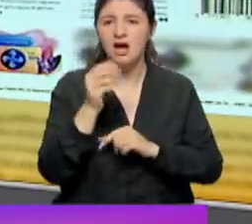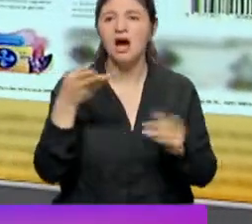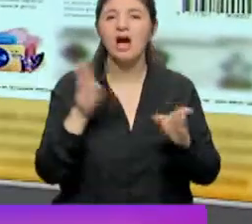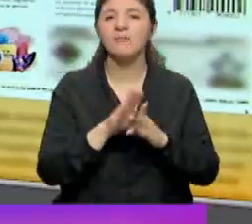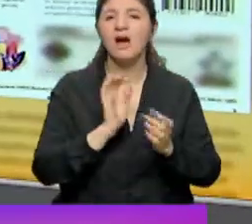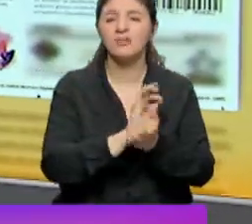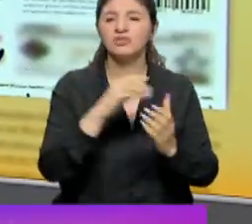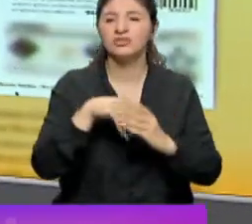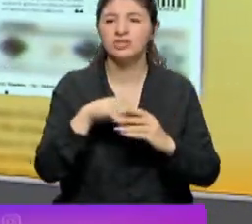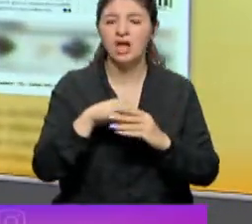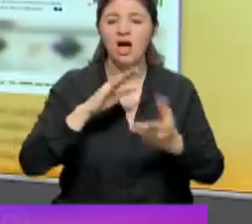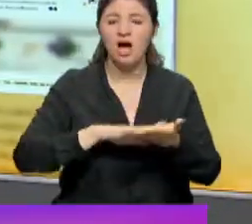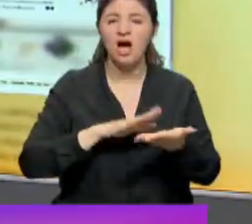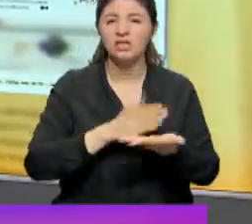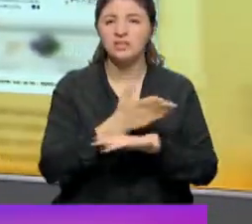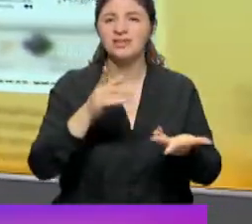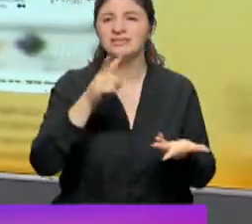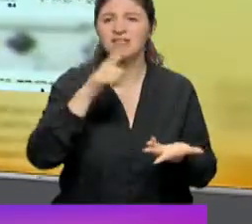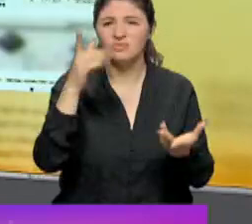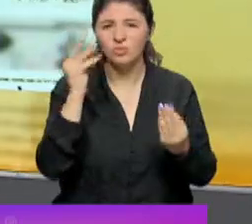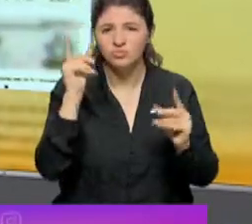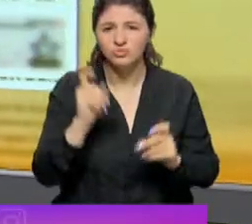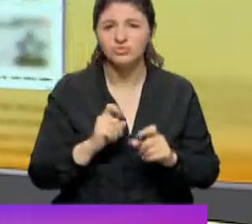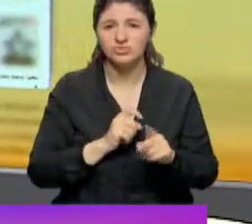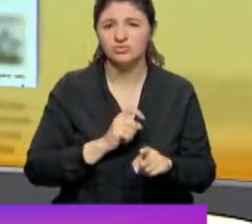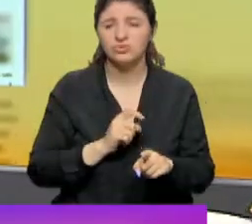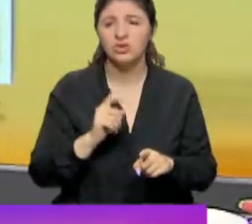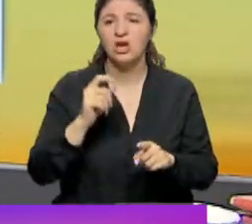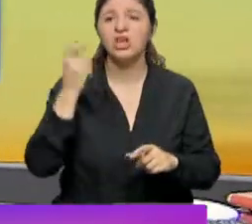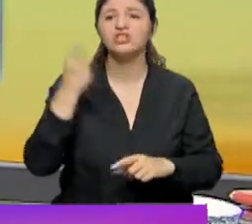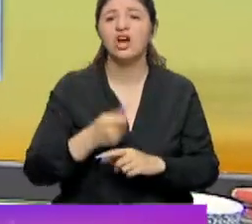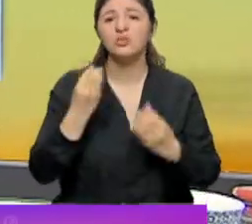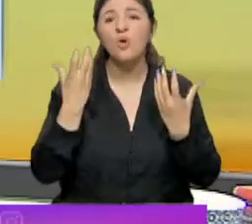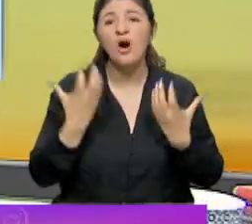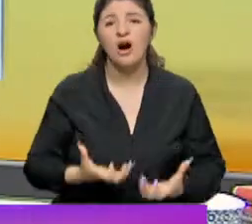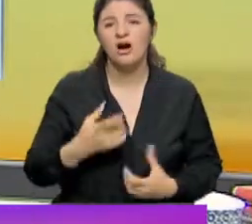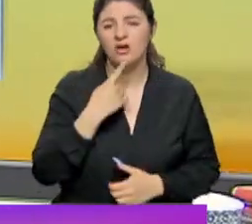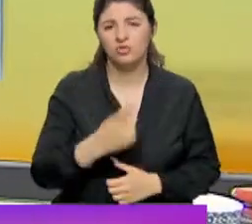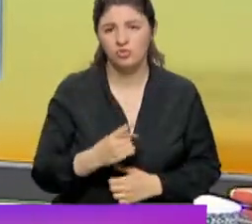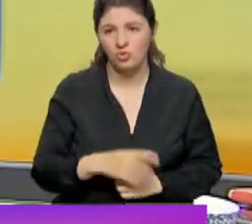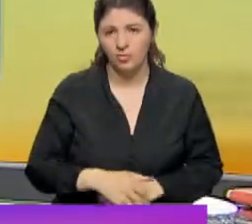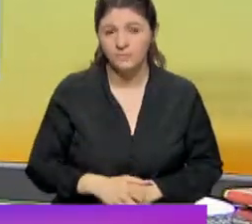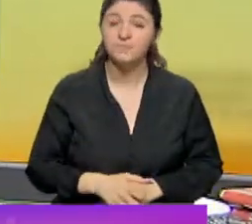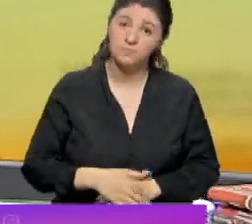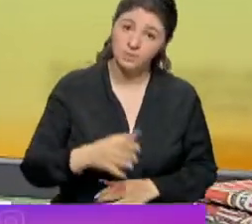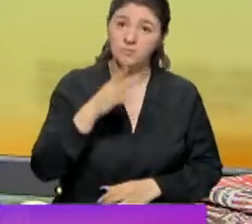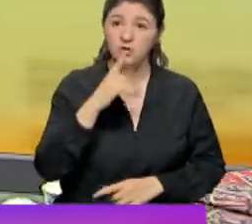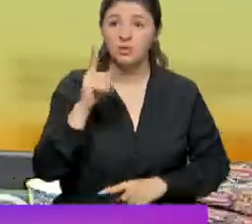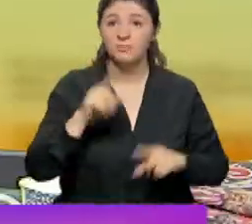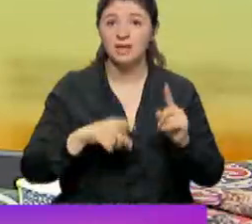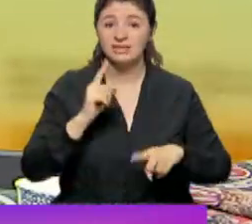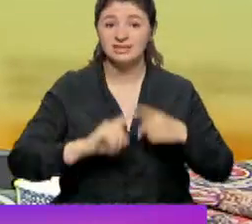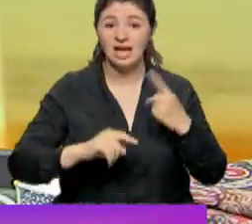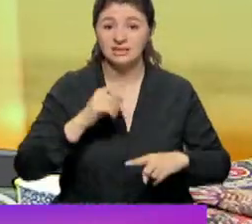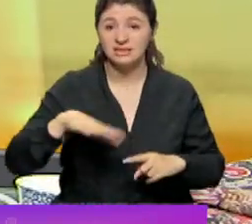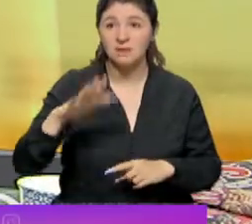kapalı Cezaevi'ndeki arkadaşlarımızın sesi de olurmusunuz şartlar ağır diyor Efendim biliyorsunuz Bazı